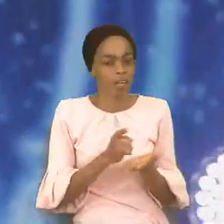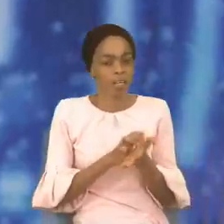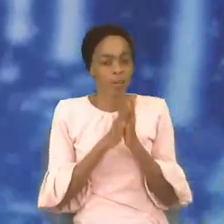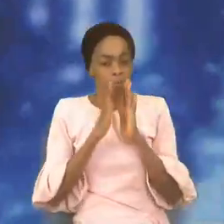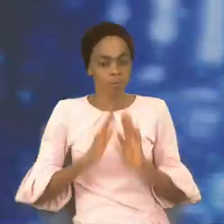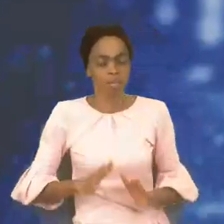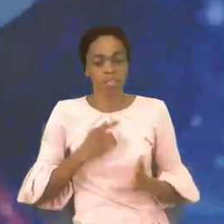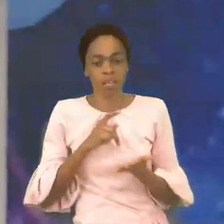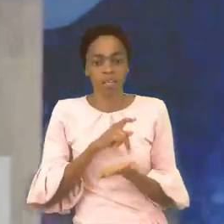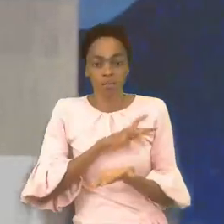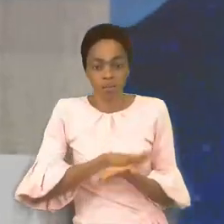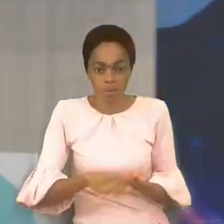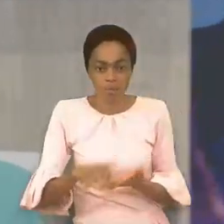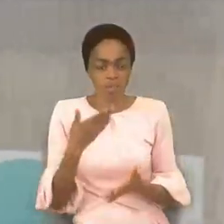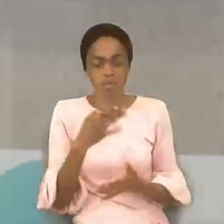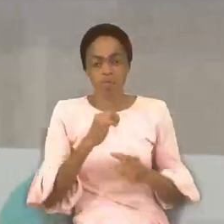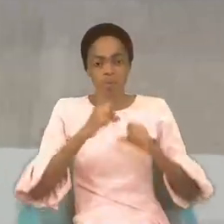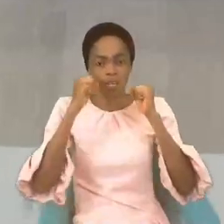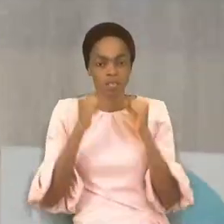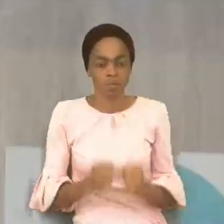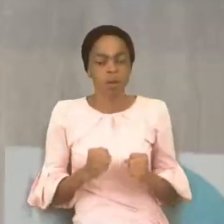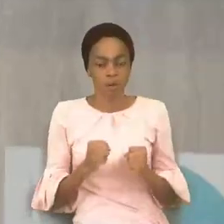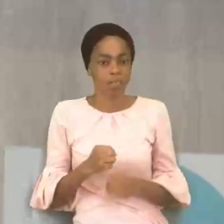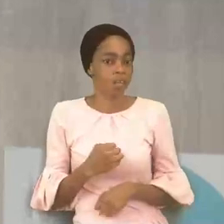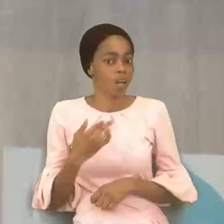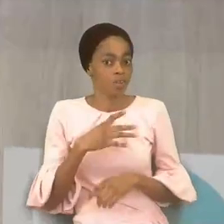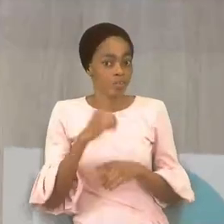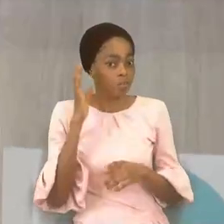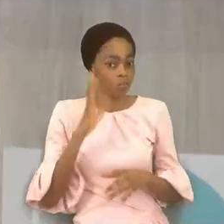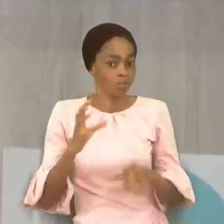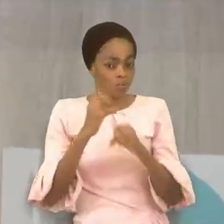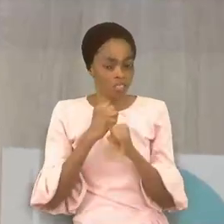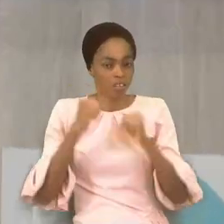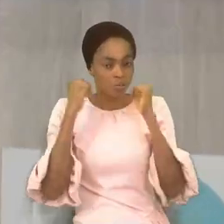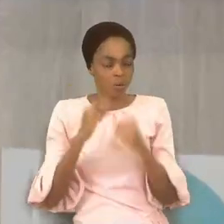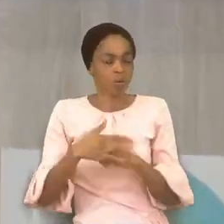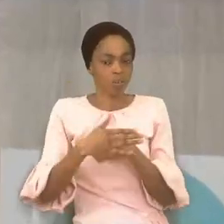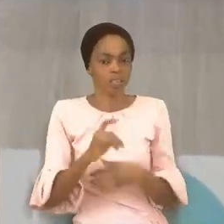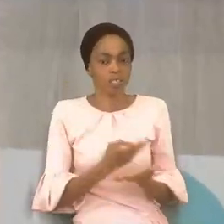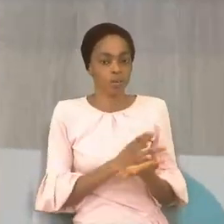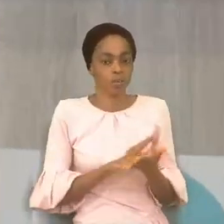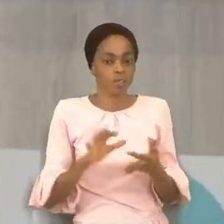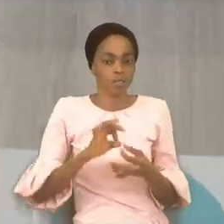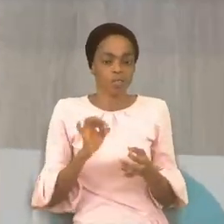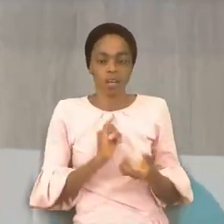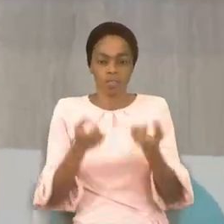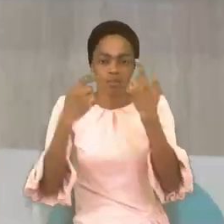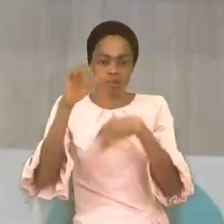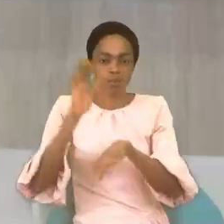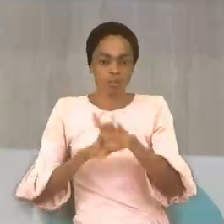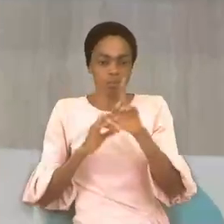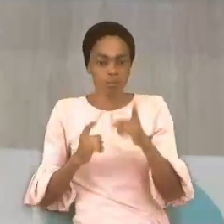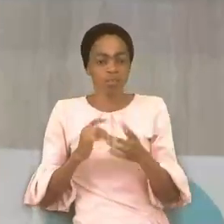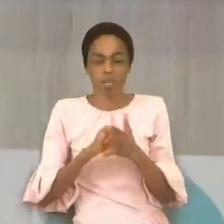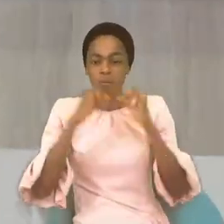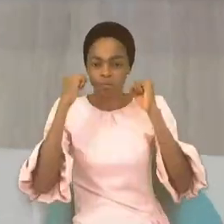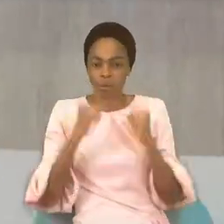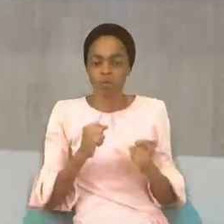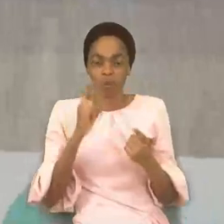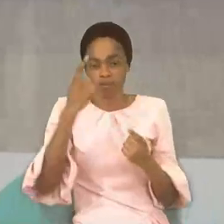il y a la puissance. Mais vous recevez une puissance, le Saint-Esprit survenant sur vous. La puissance pour